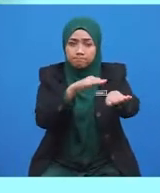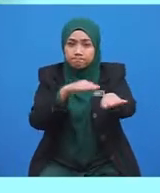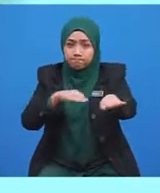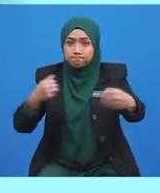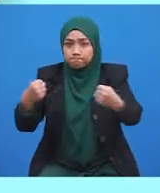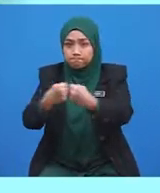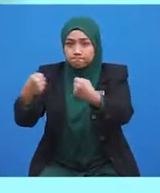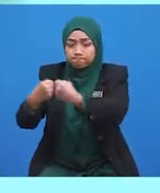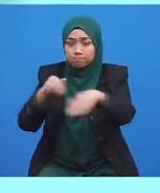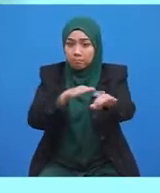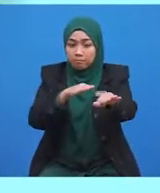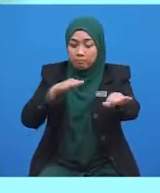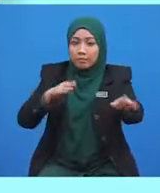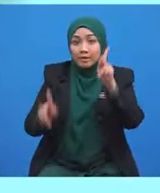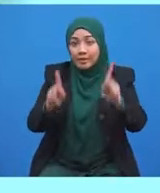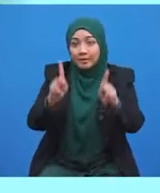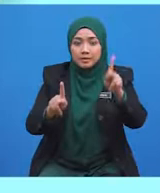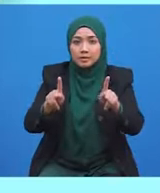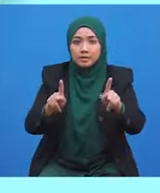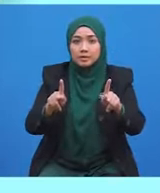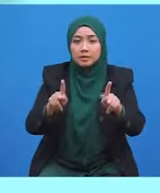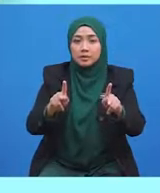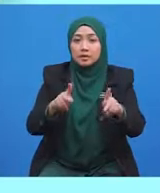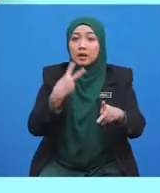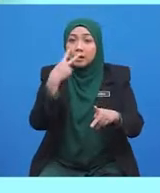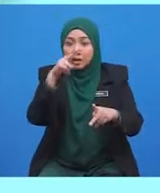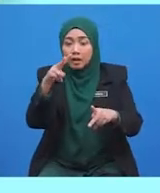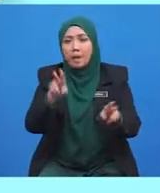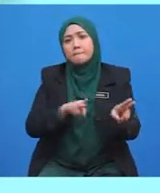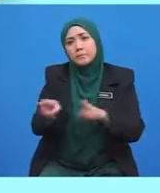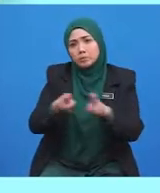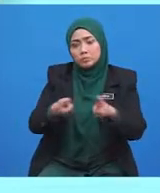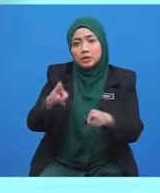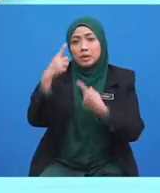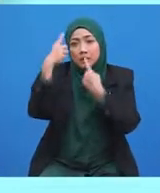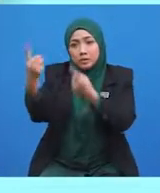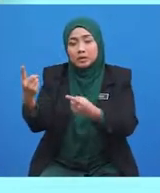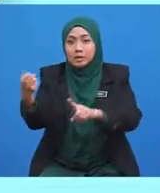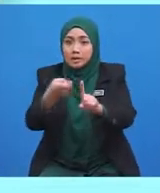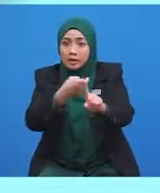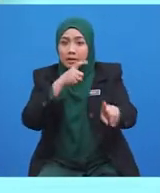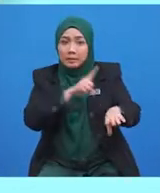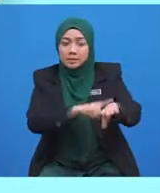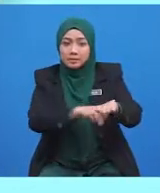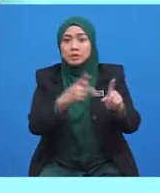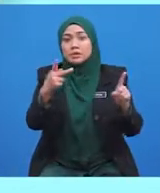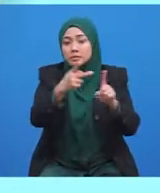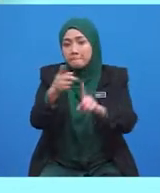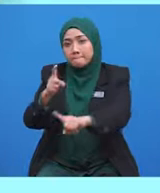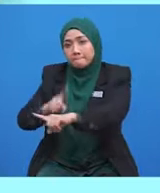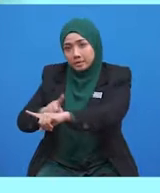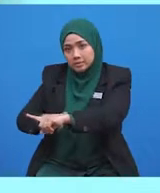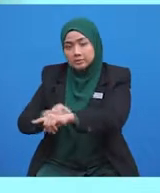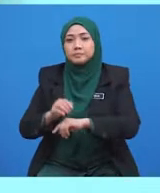dianalisis melalui statistik pengurusan data dari masa ke masa. Selain itu